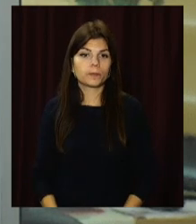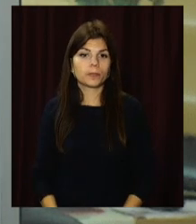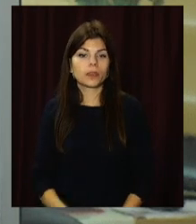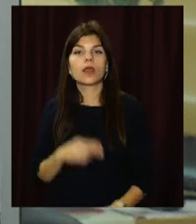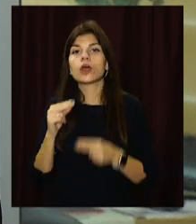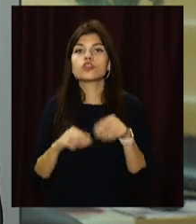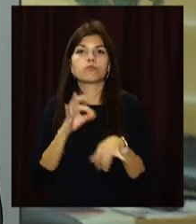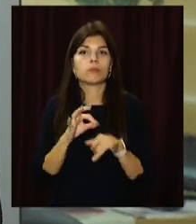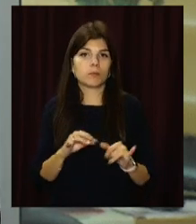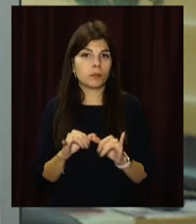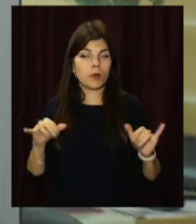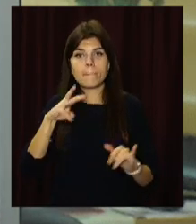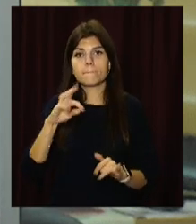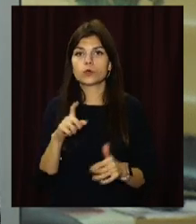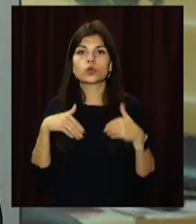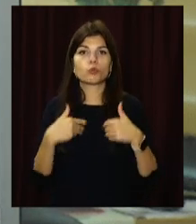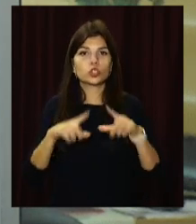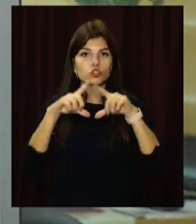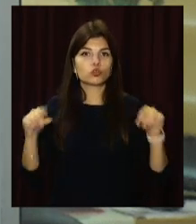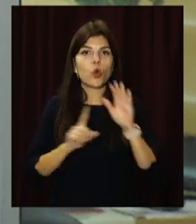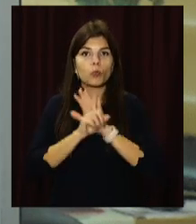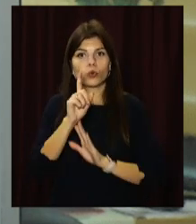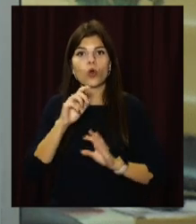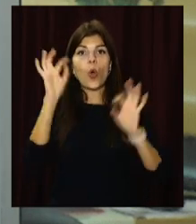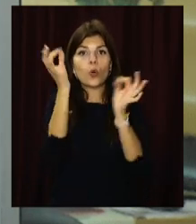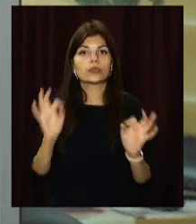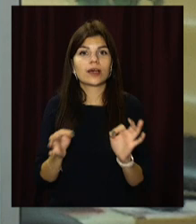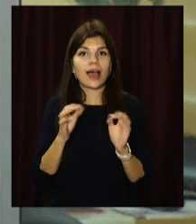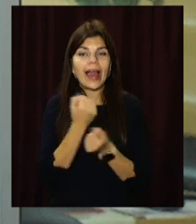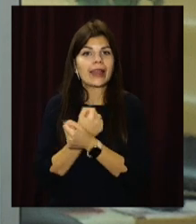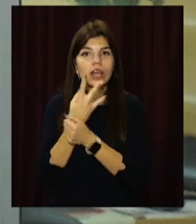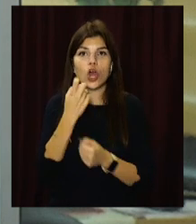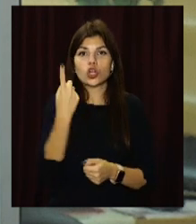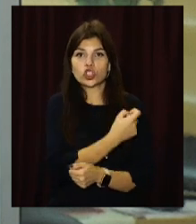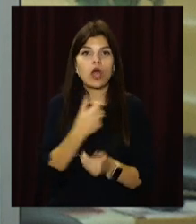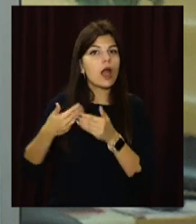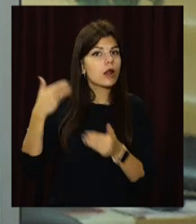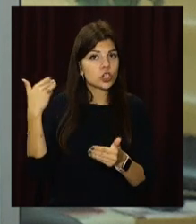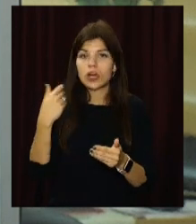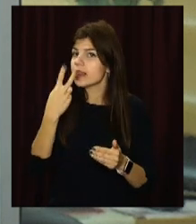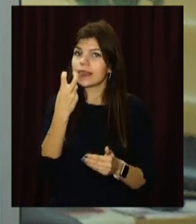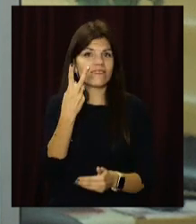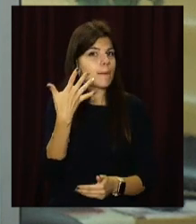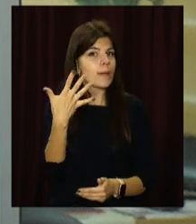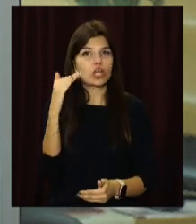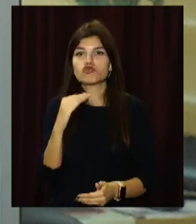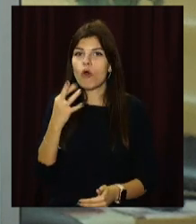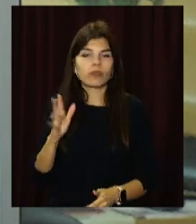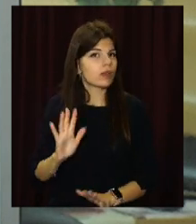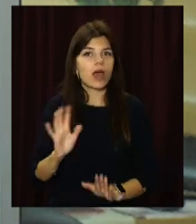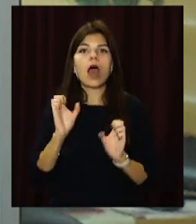Через ріст захворюваності МОЗ рекомендує школам розпочати осінні канікули на тиждень раніше. Не з 25 жовтня,